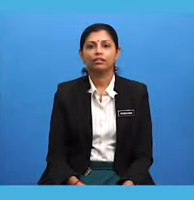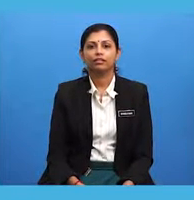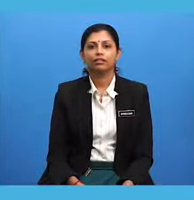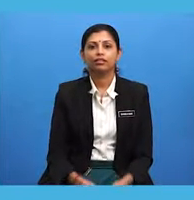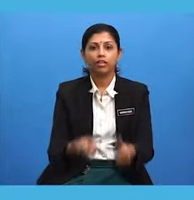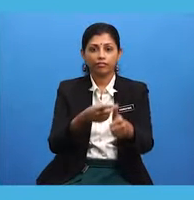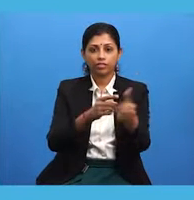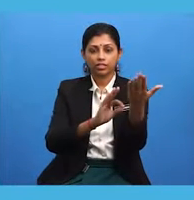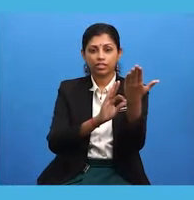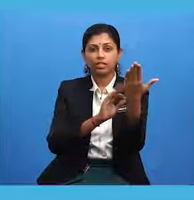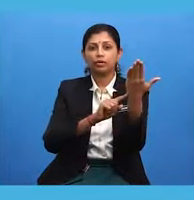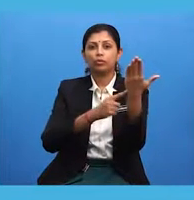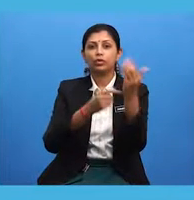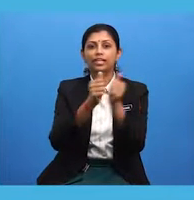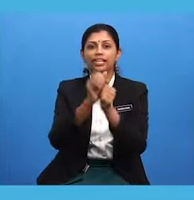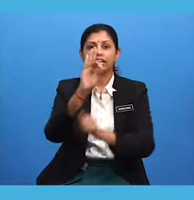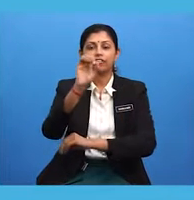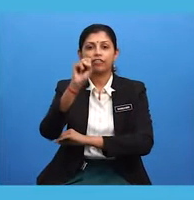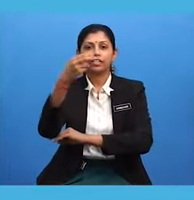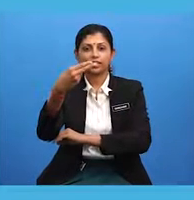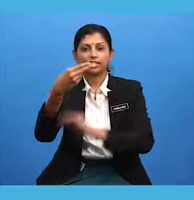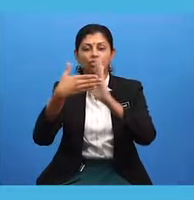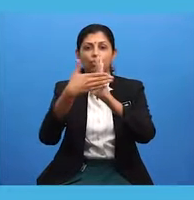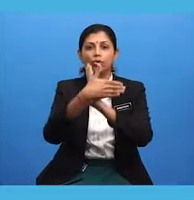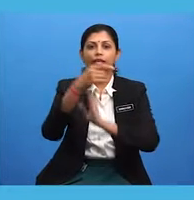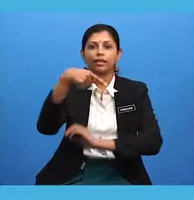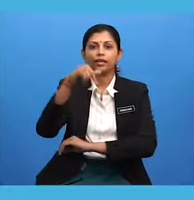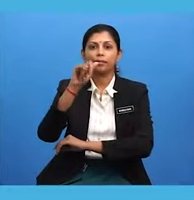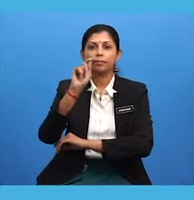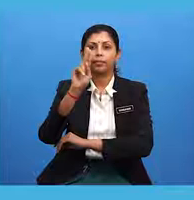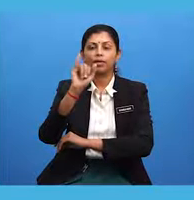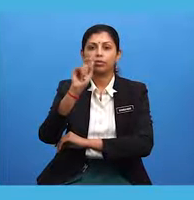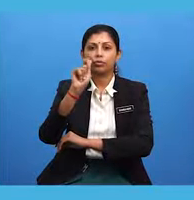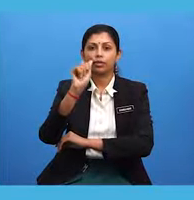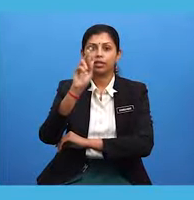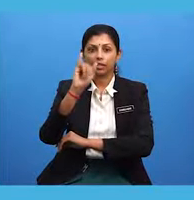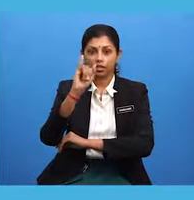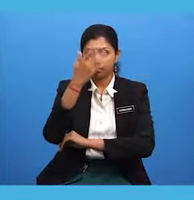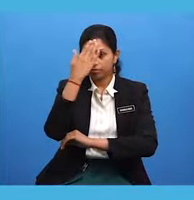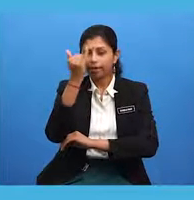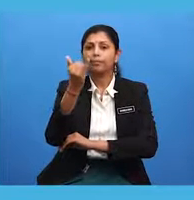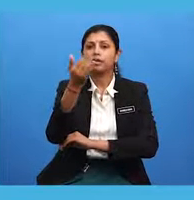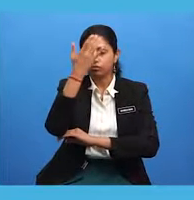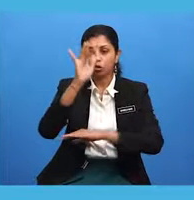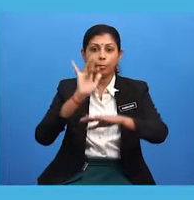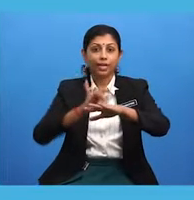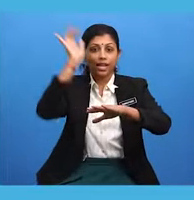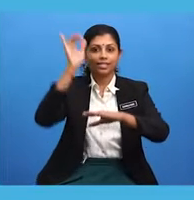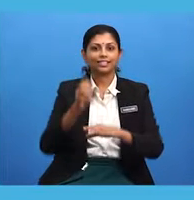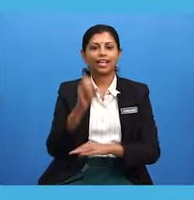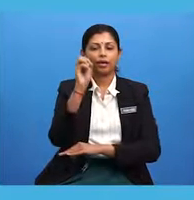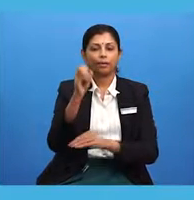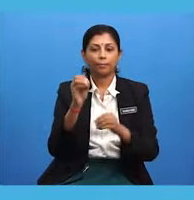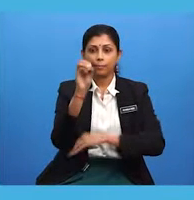perembesan FSH oleh pituitari untuk merangsang perkembangan